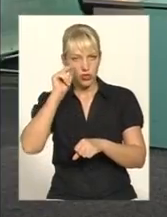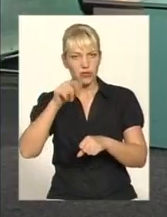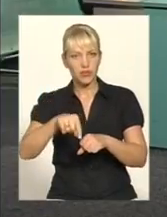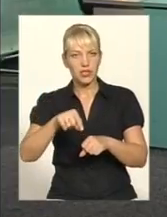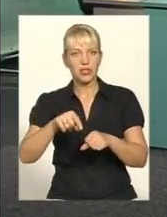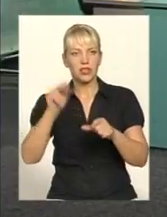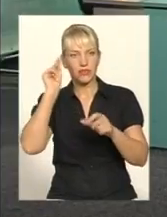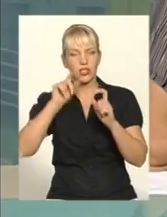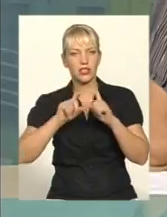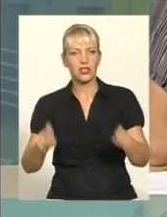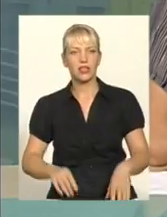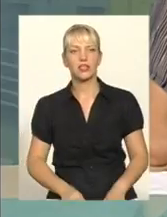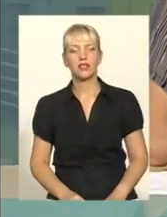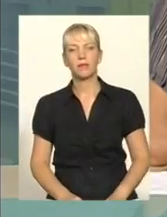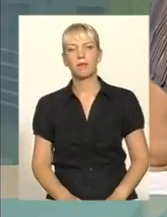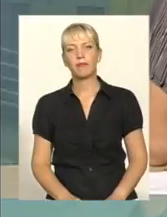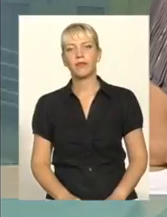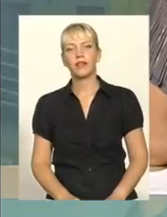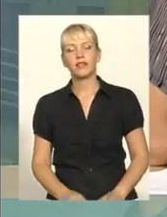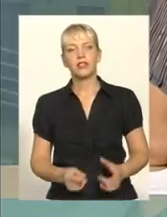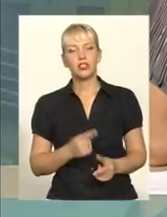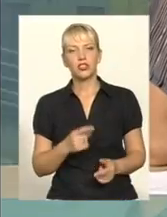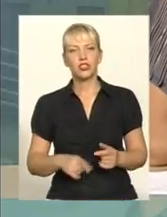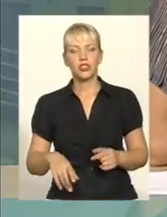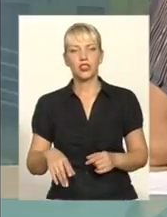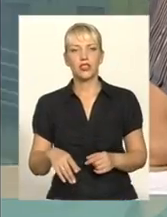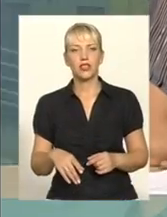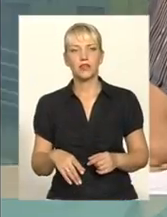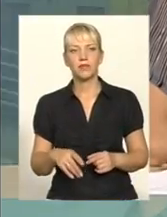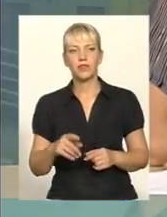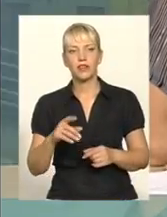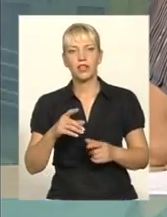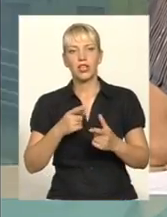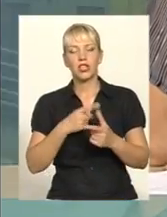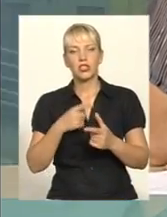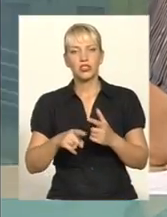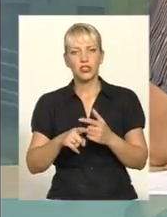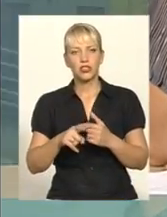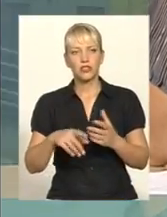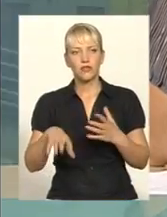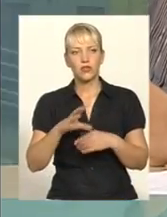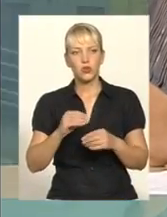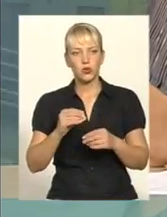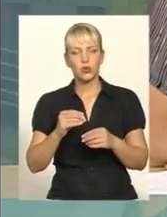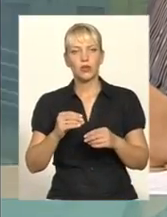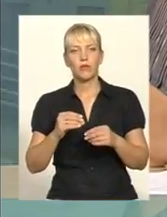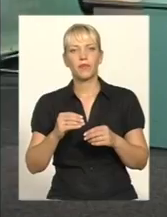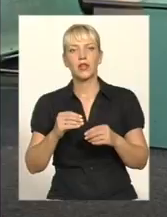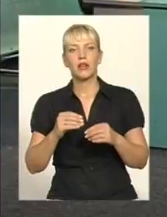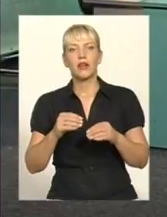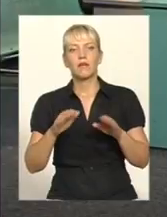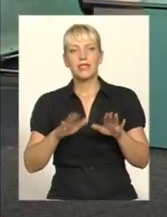закладах. Чи всюди органи місцевого самоврядування ставляться зрозуміння до таких